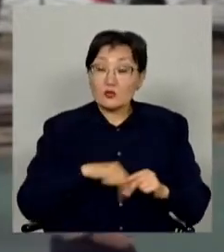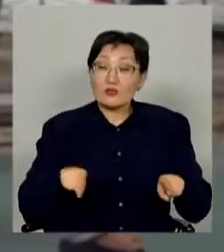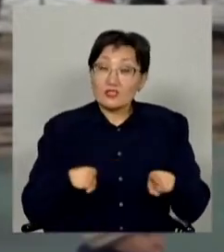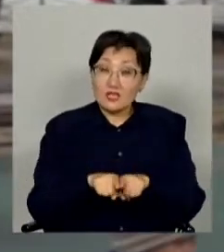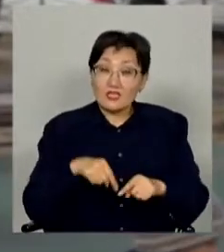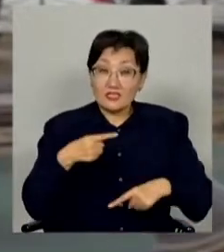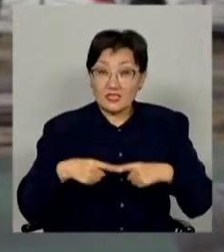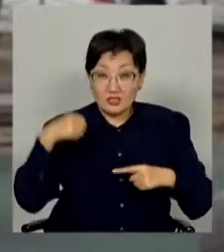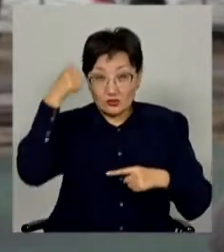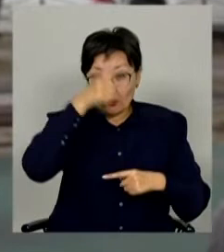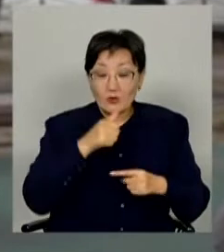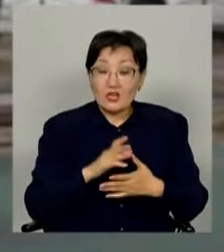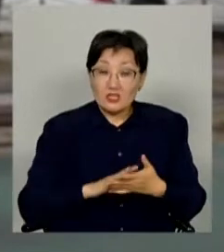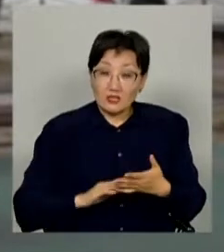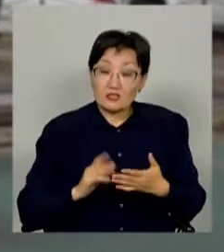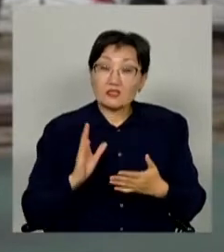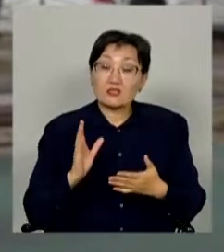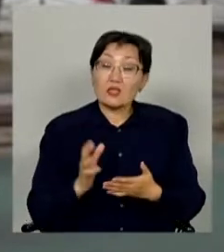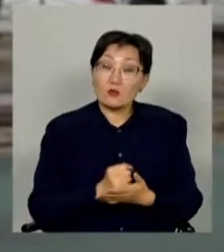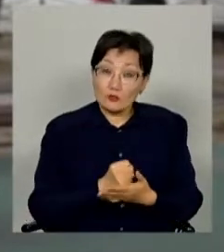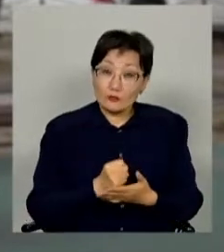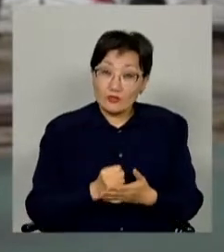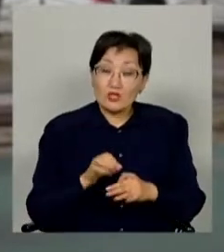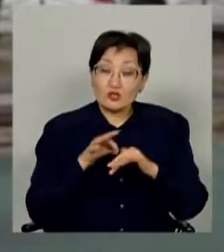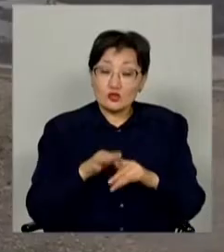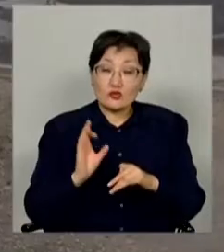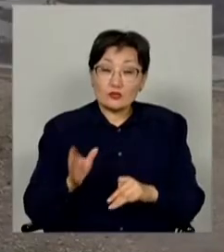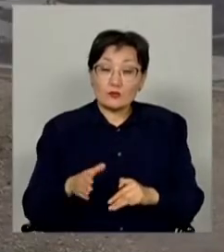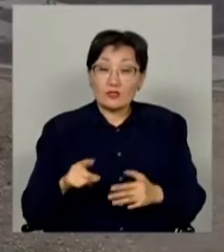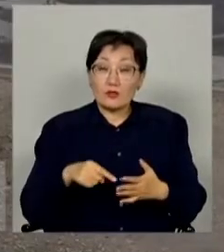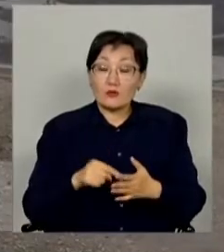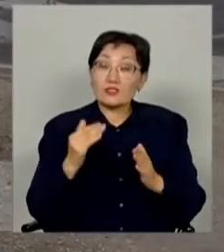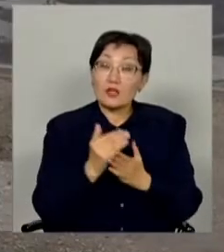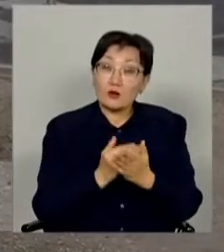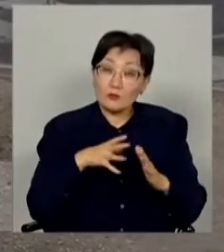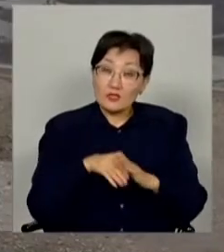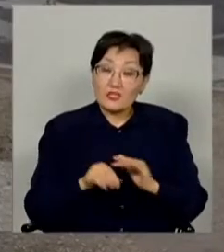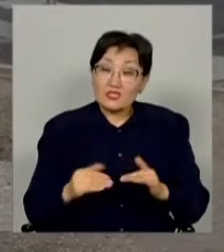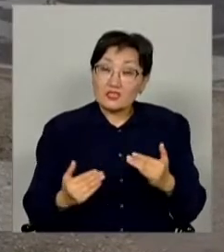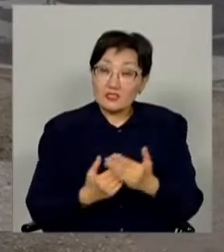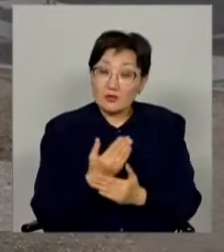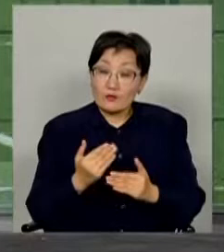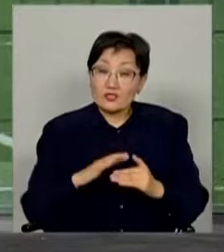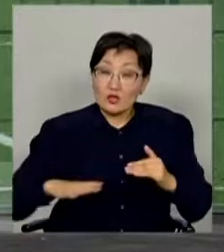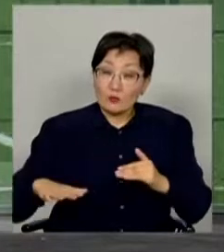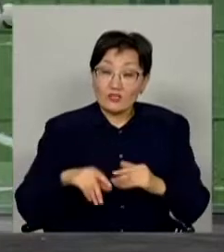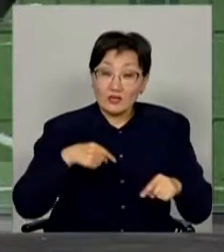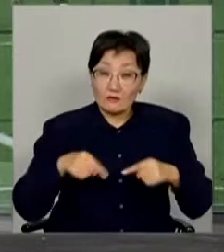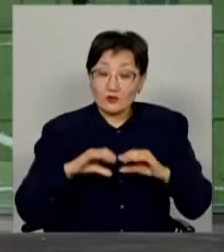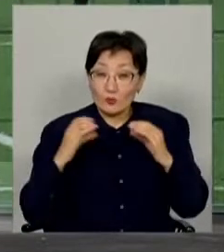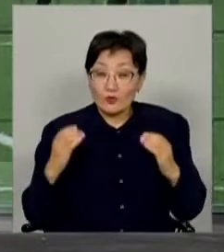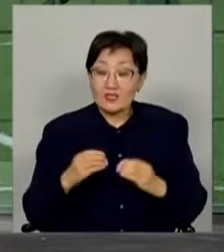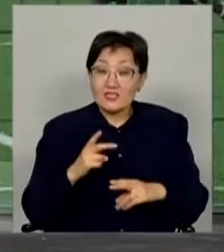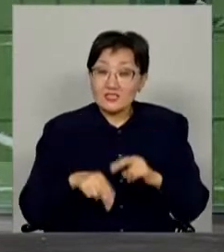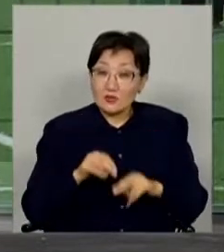келесі жылда өзінің жалғасын тауып жүргізілетін болады. Қалалық бағдарлама аясында тек жаңадан алаңқайлар мен футбол алаңдарын салу